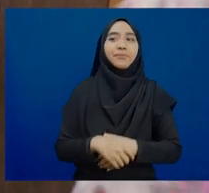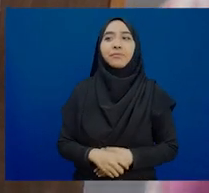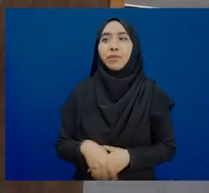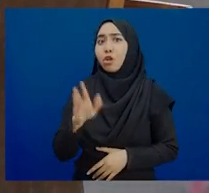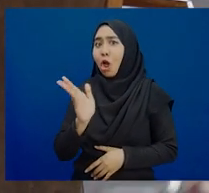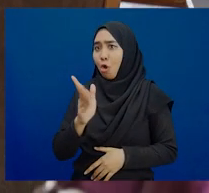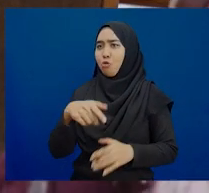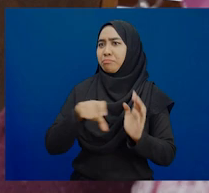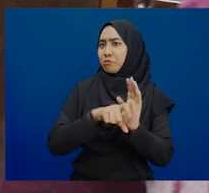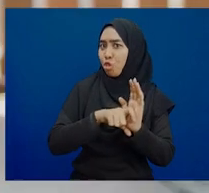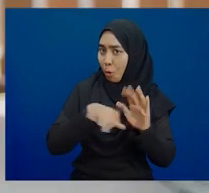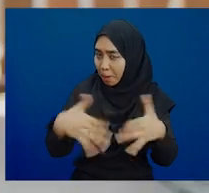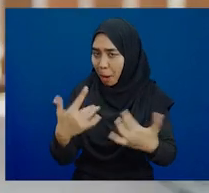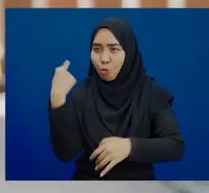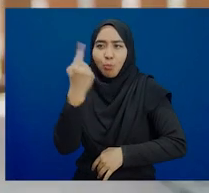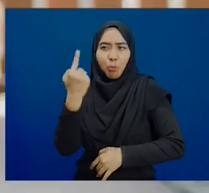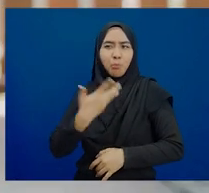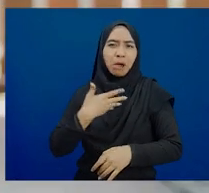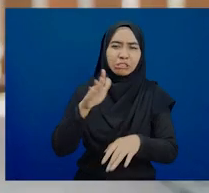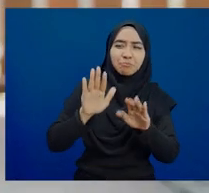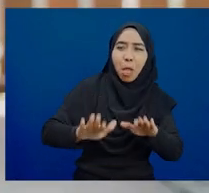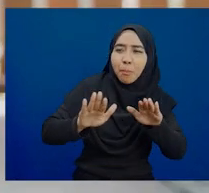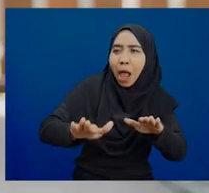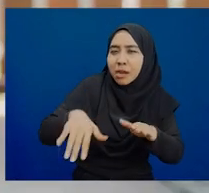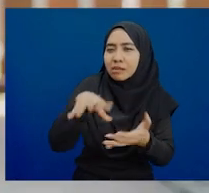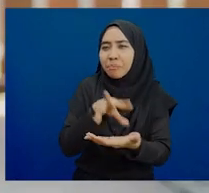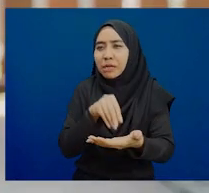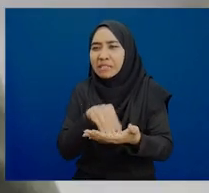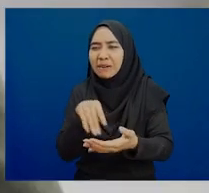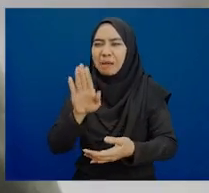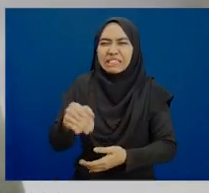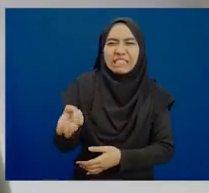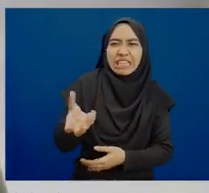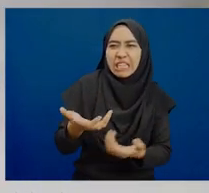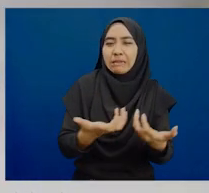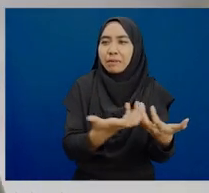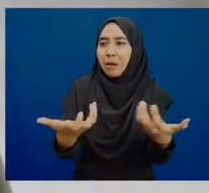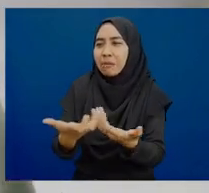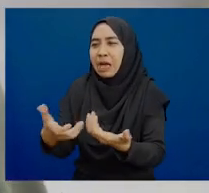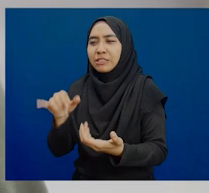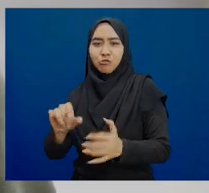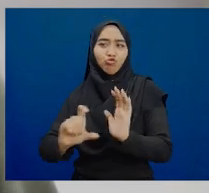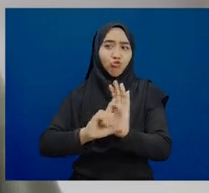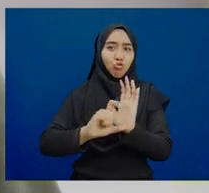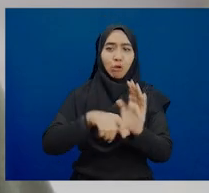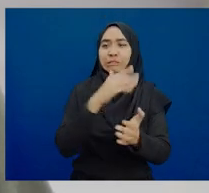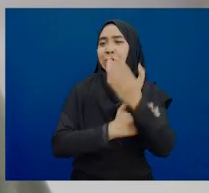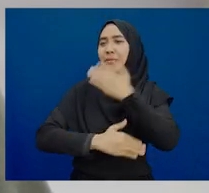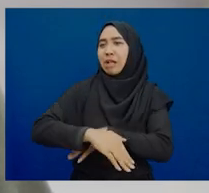Kalau masa hak umum, masa hak awam, kan belum paham, jadi masih apa ya, dibedakan antara kami